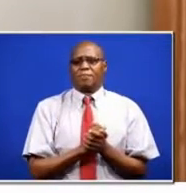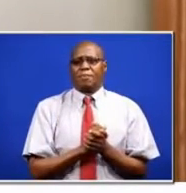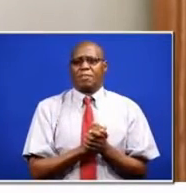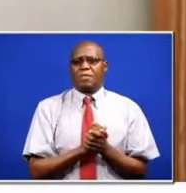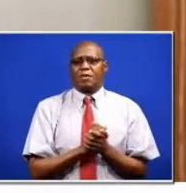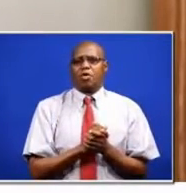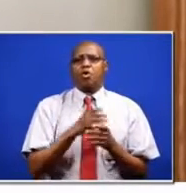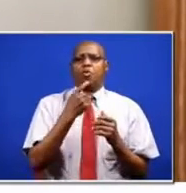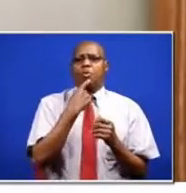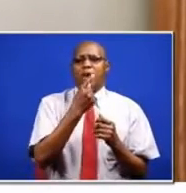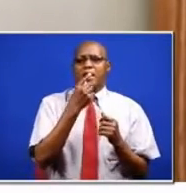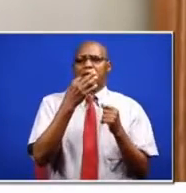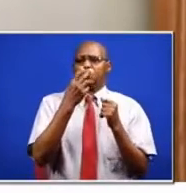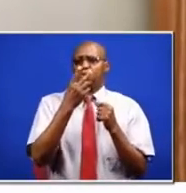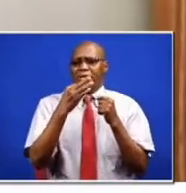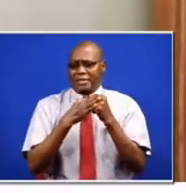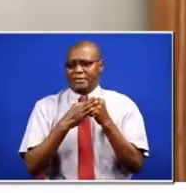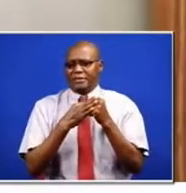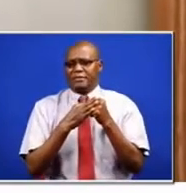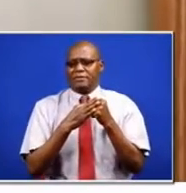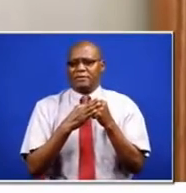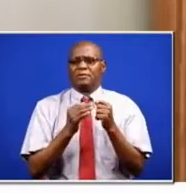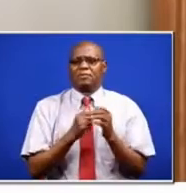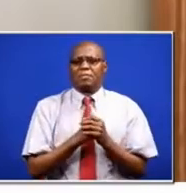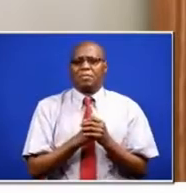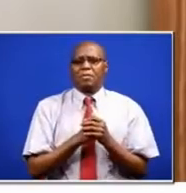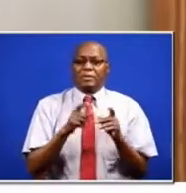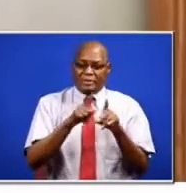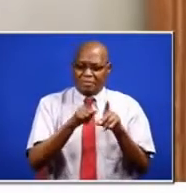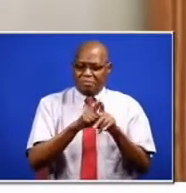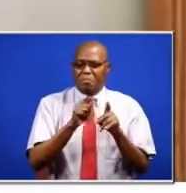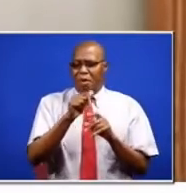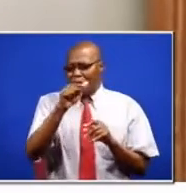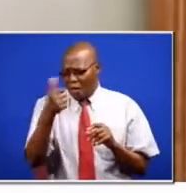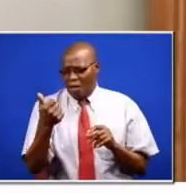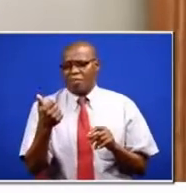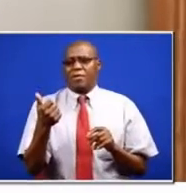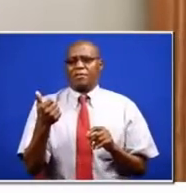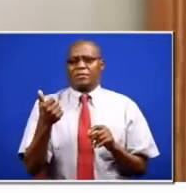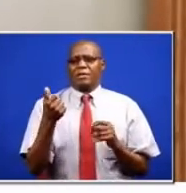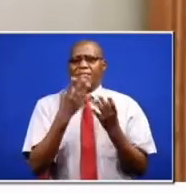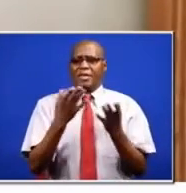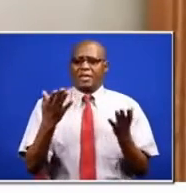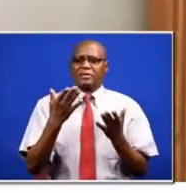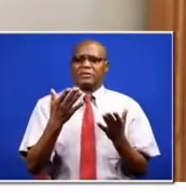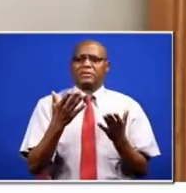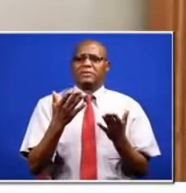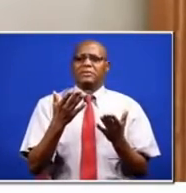tutahakikisha wote wamekanyaga kotini. Baadhi ya zile vitu tumeweza kupata kufikia sasa ni visu,